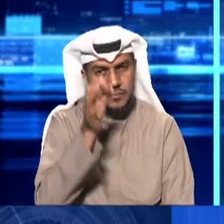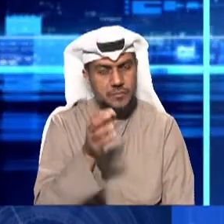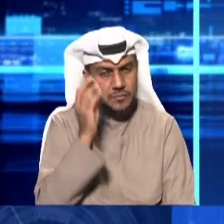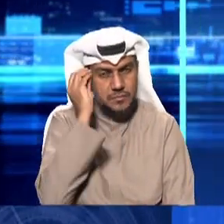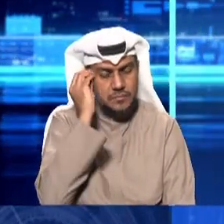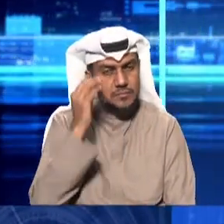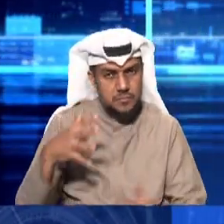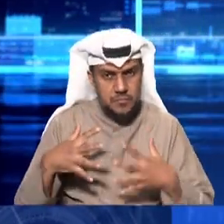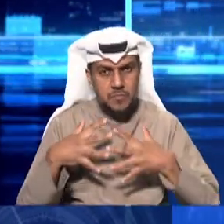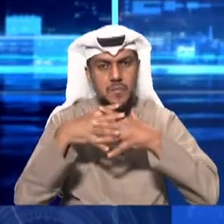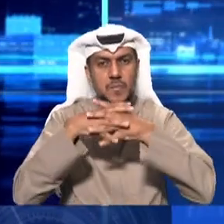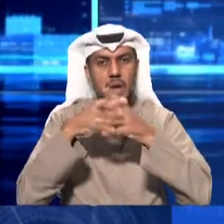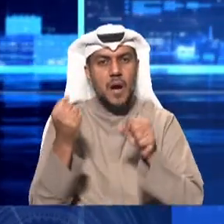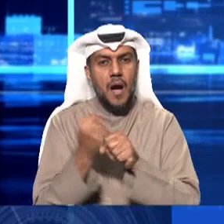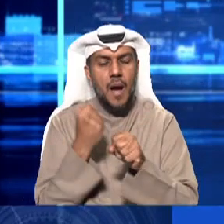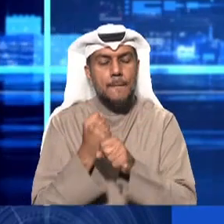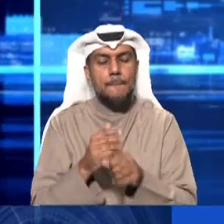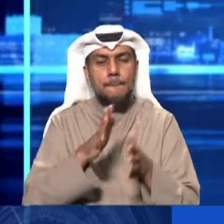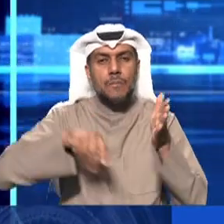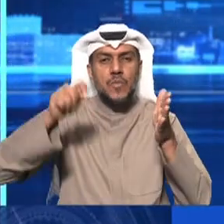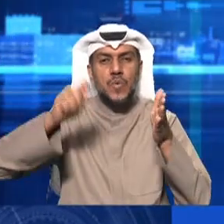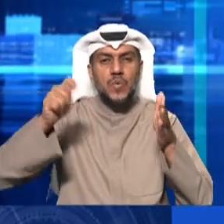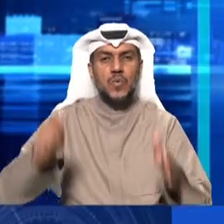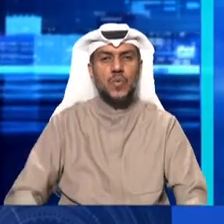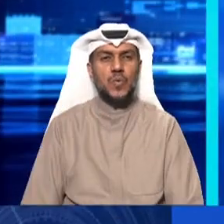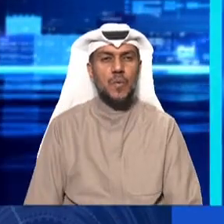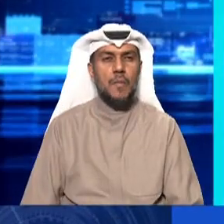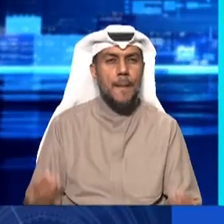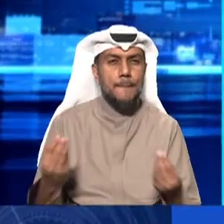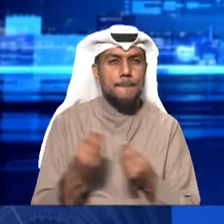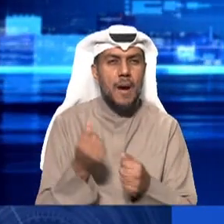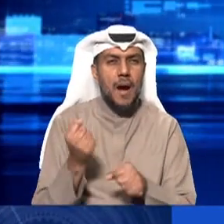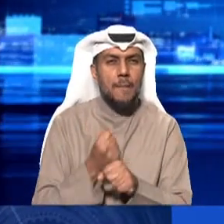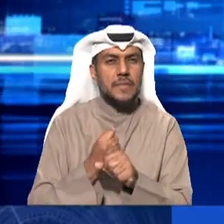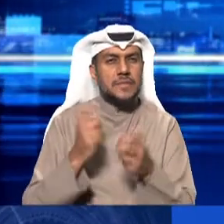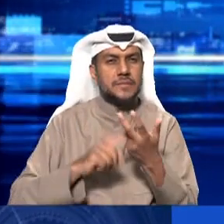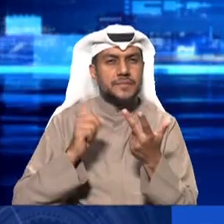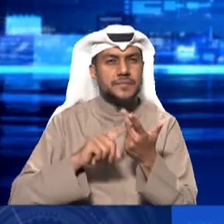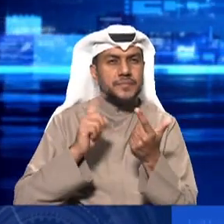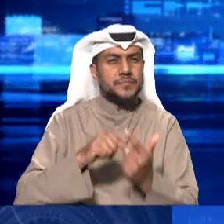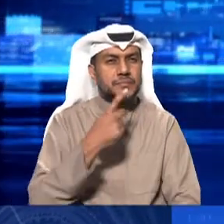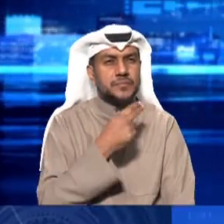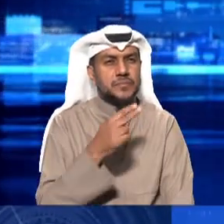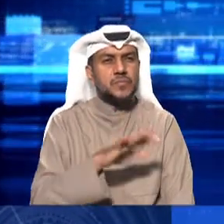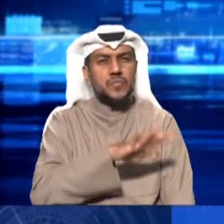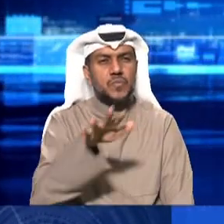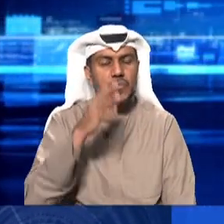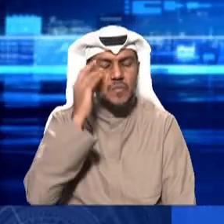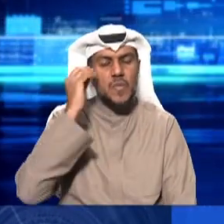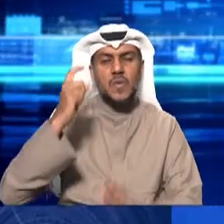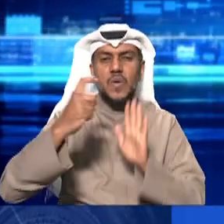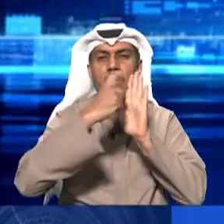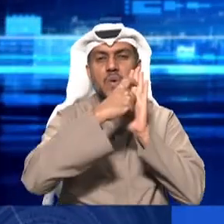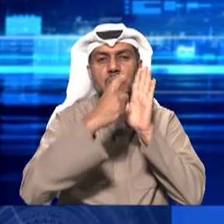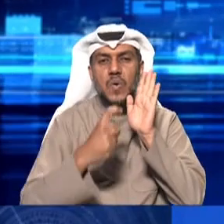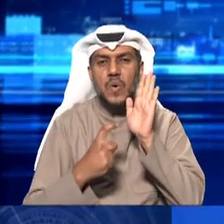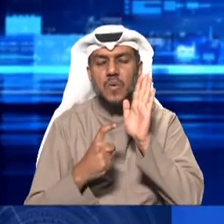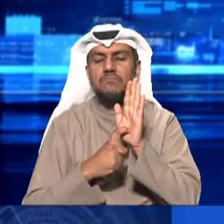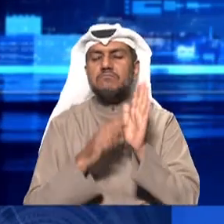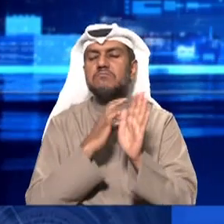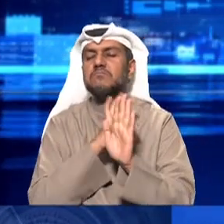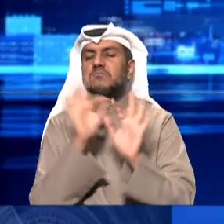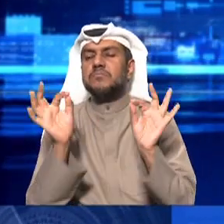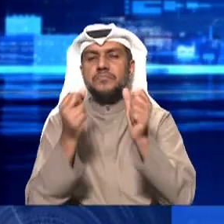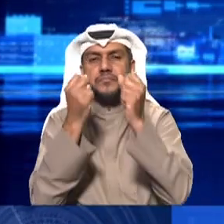بالتعاون مع أعضاء مجلس الأمة وفق الأطر الدستورية والعمل على إقرار التشريعات والقوانين المتفق عليها